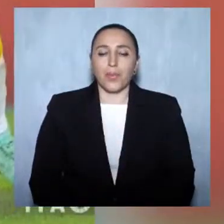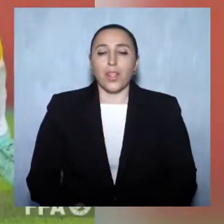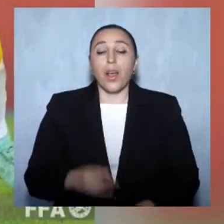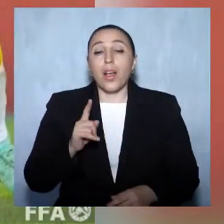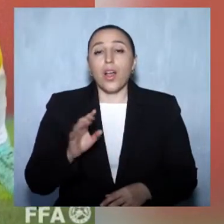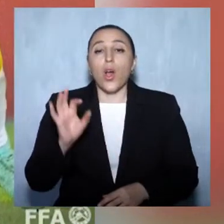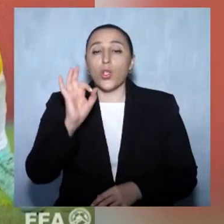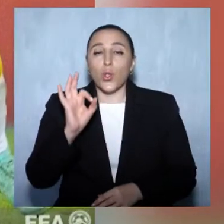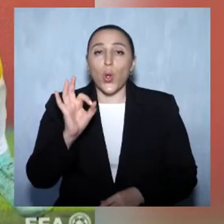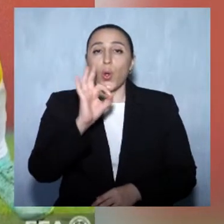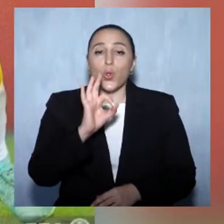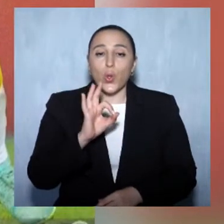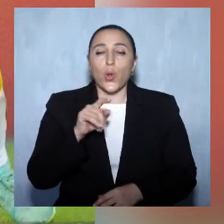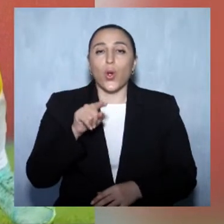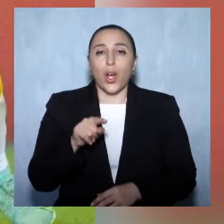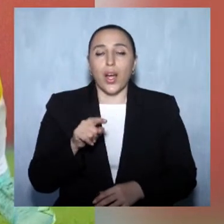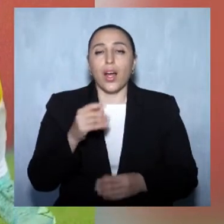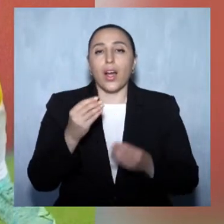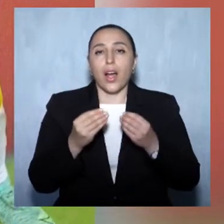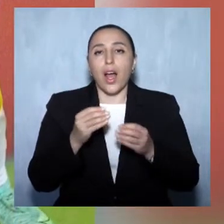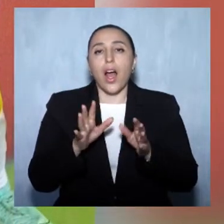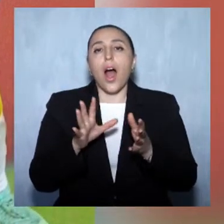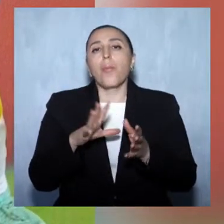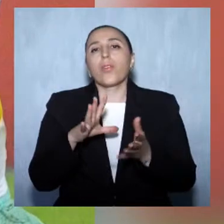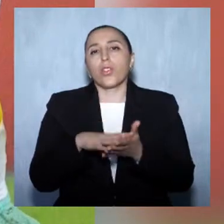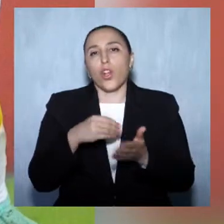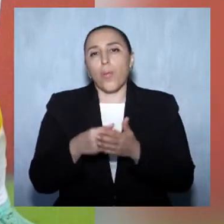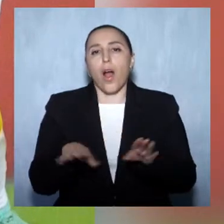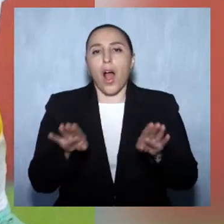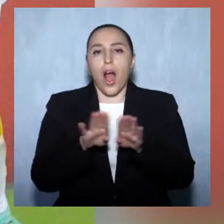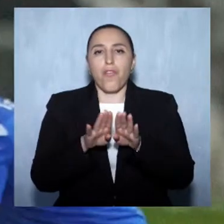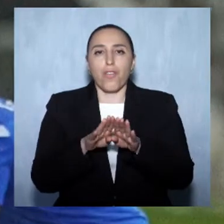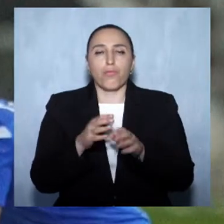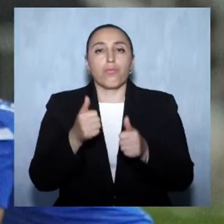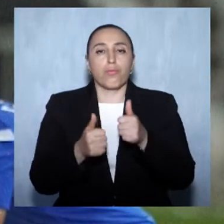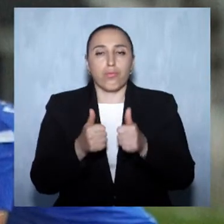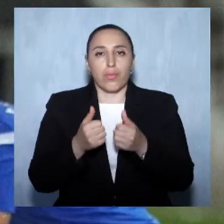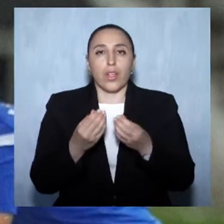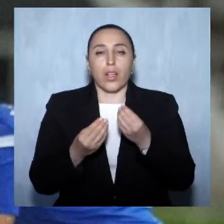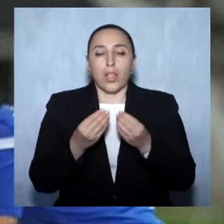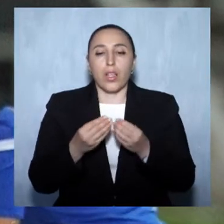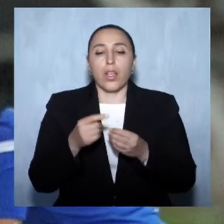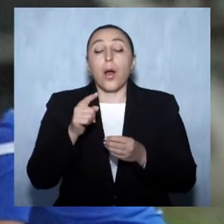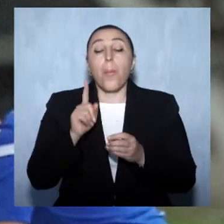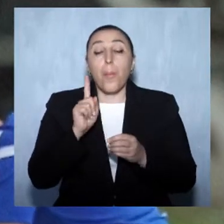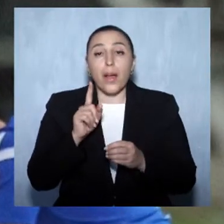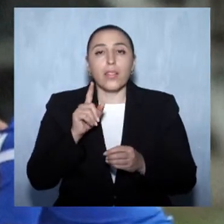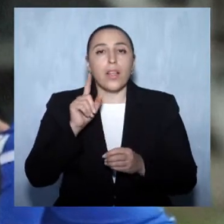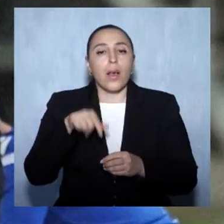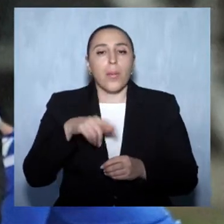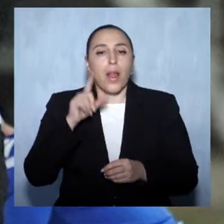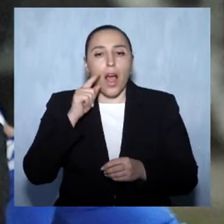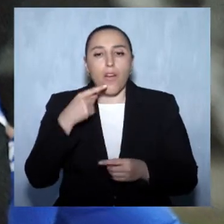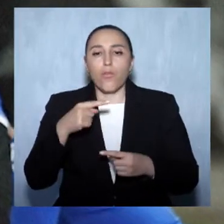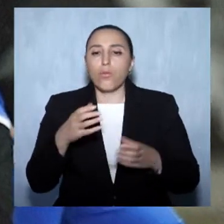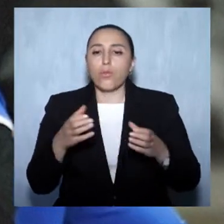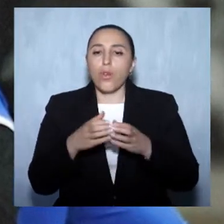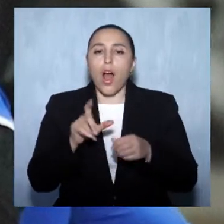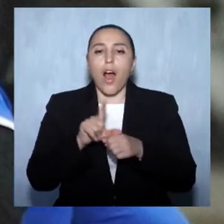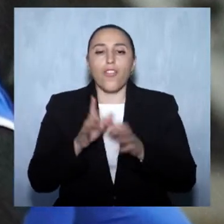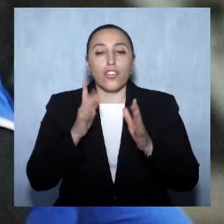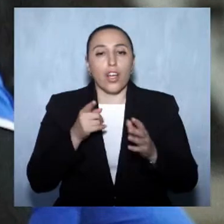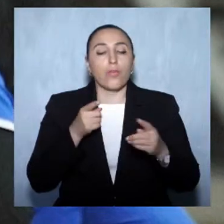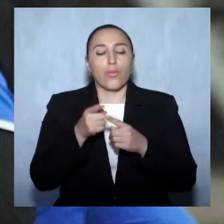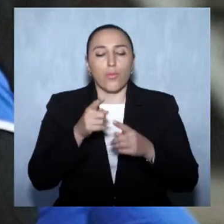Գոլազուրկ ավարտված հանդիպումը հիմնականում հավասար պայքարում անցավ։ Ըստ վիճակագրության գնդակին ավելի շատ դաշտ դիտերերն են տիրել։